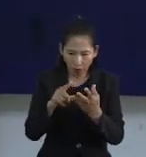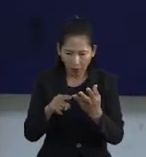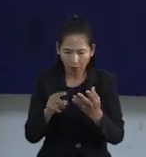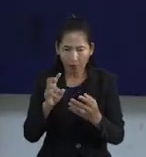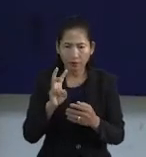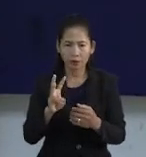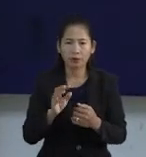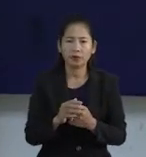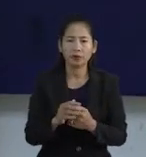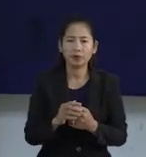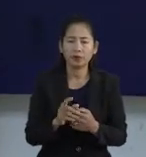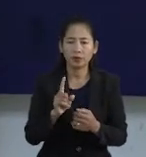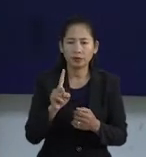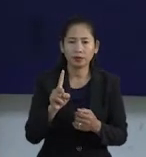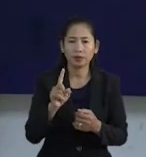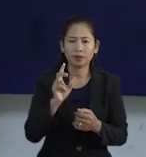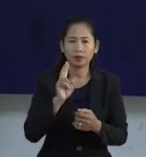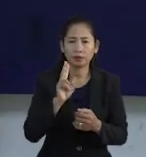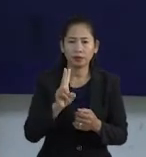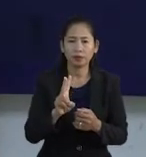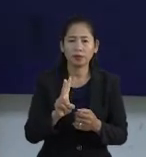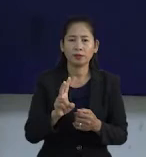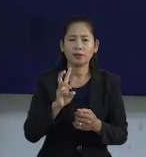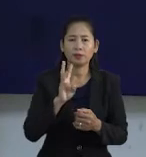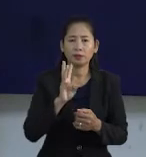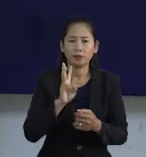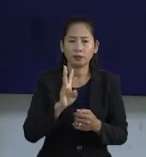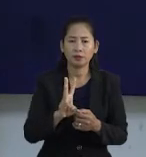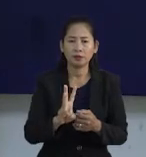tông và mũi phí